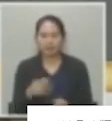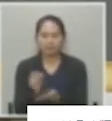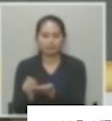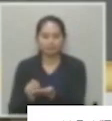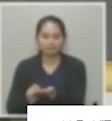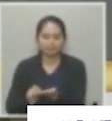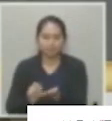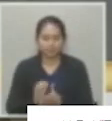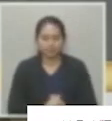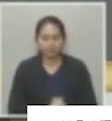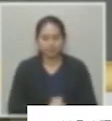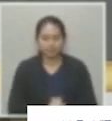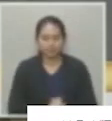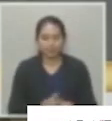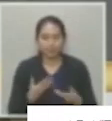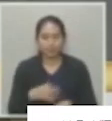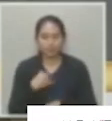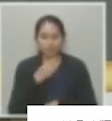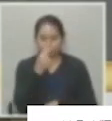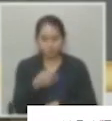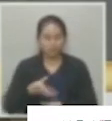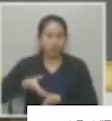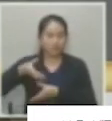ากผมกลับไปพ